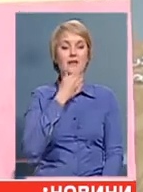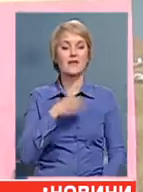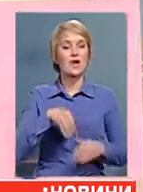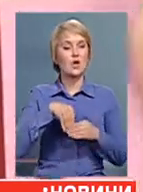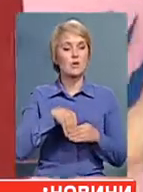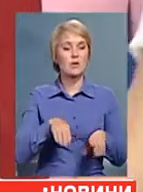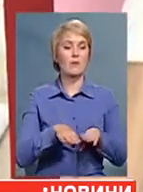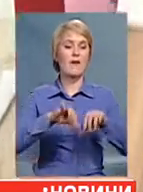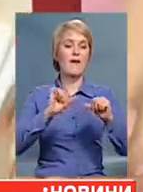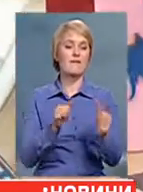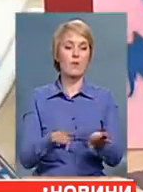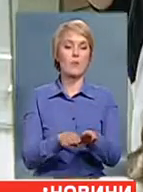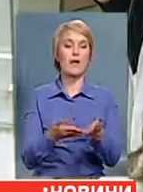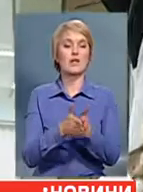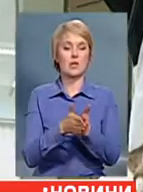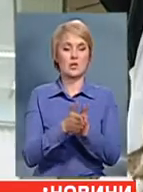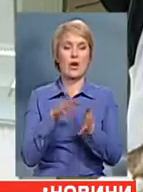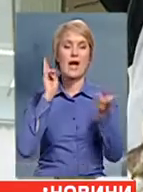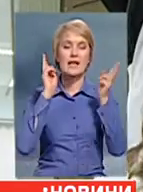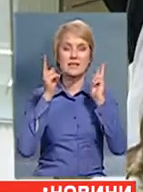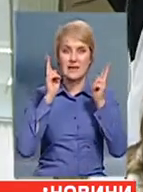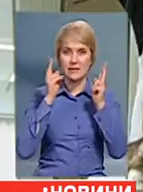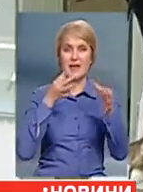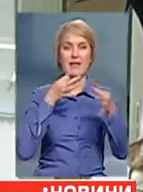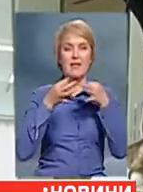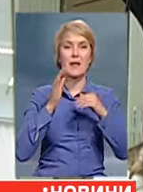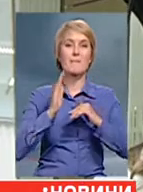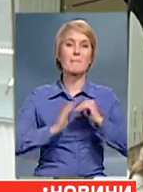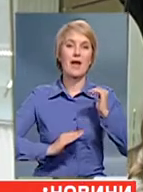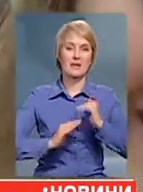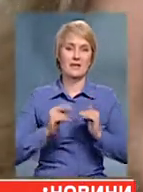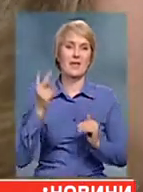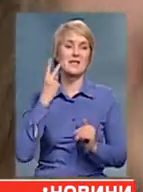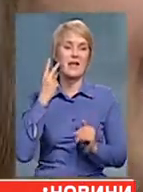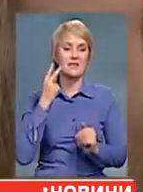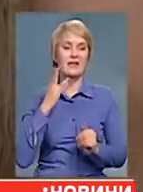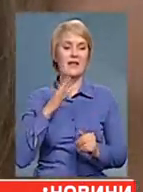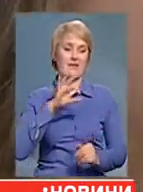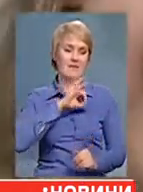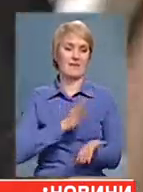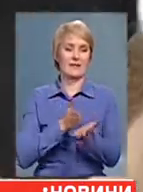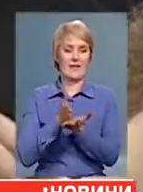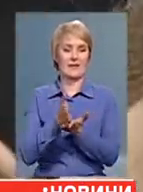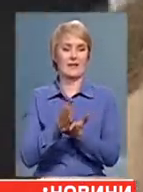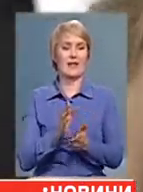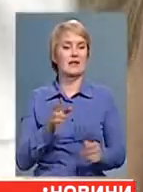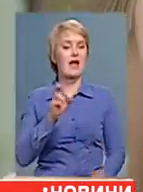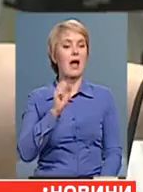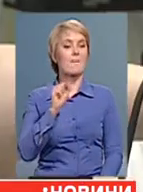формі книжок. А от зачіски стиліст Наталя Радовінська радить практичні. Каже, вони завжди в тренді. Опять вошли в моду